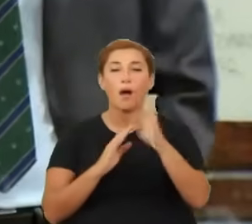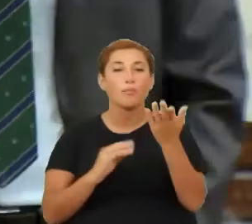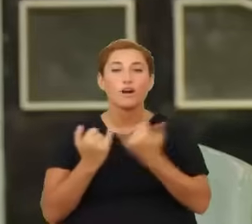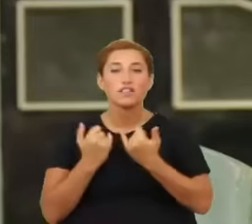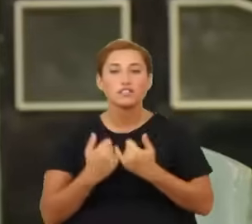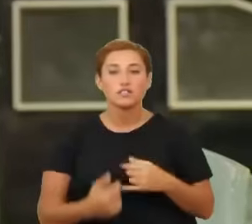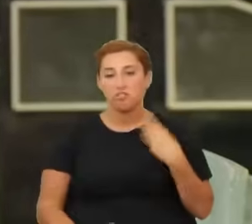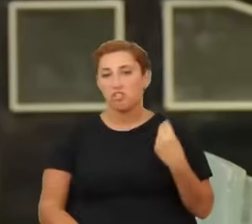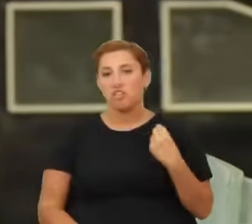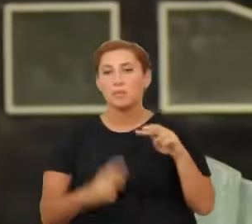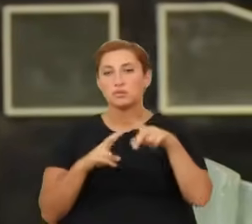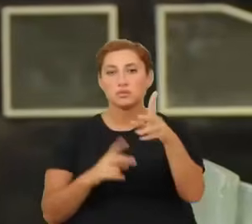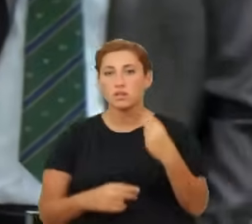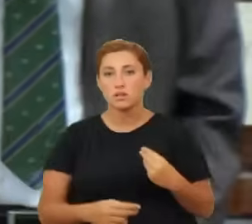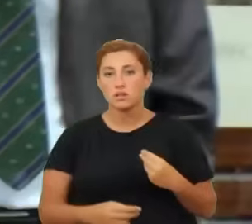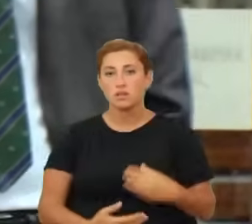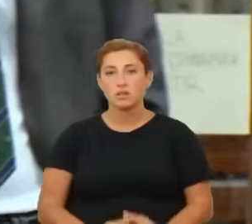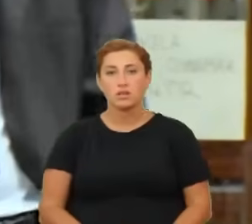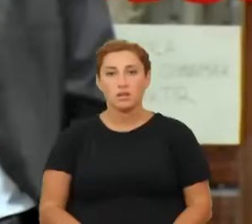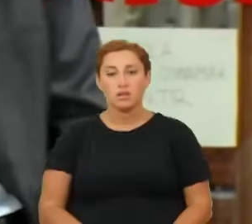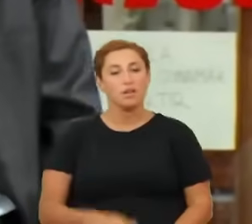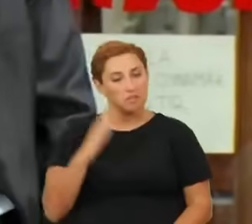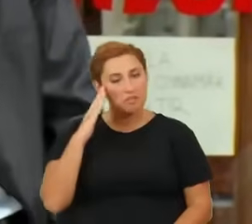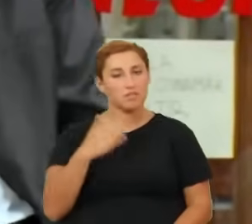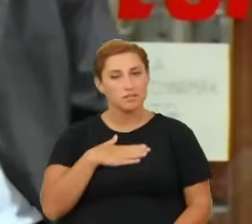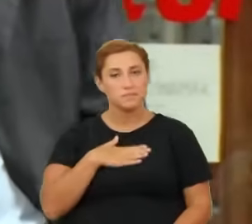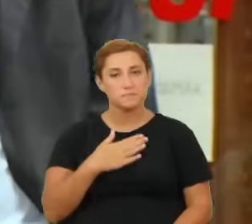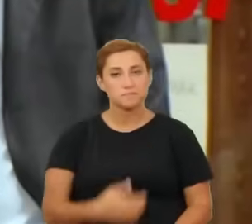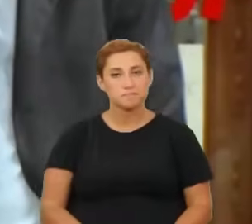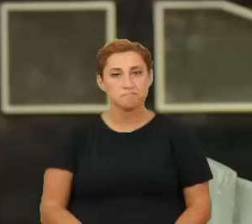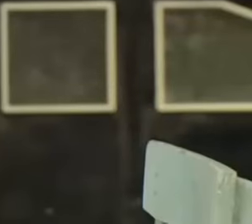bileler? İyidir Mesut, senden. Eyvallah.